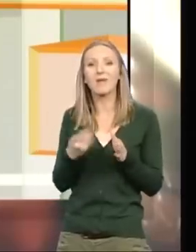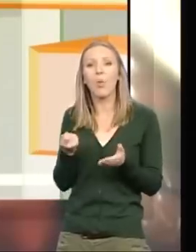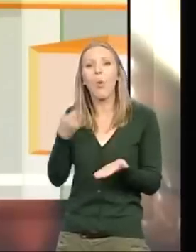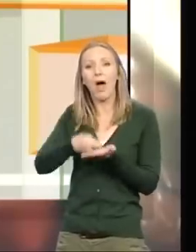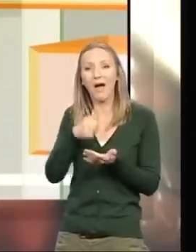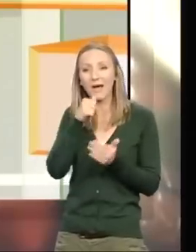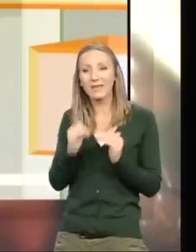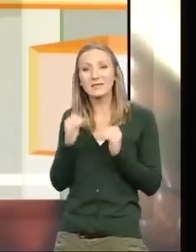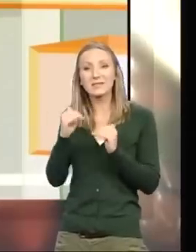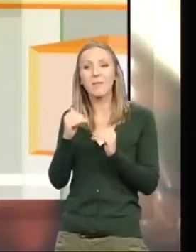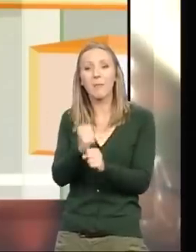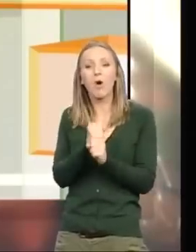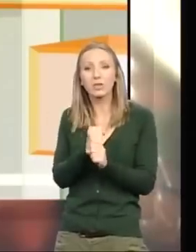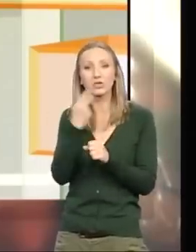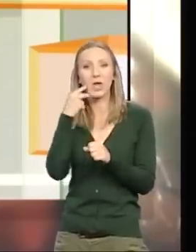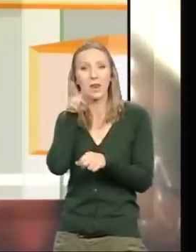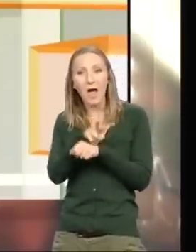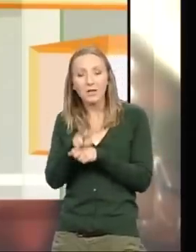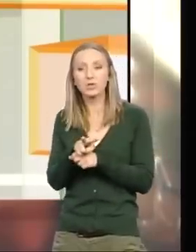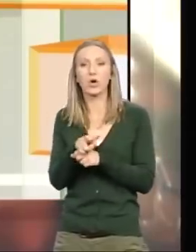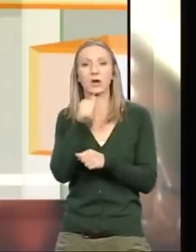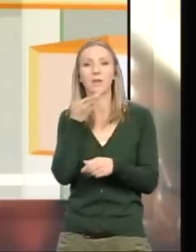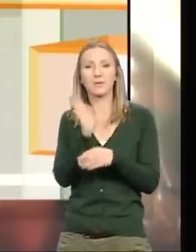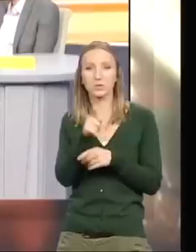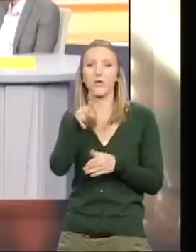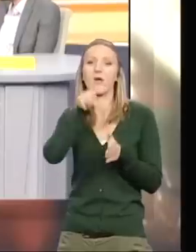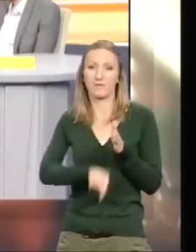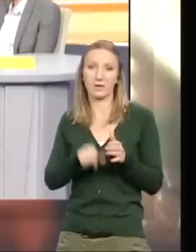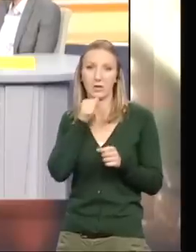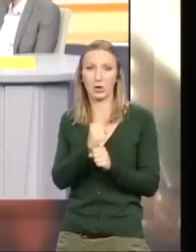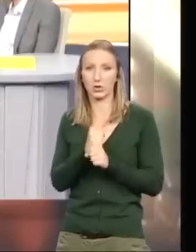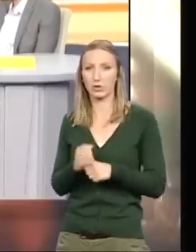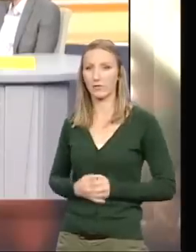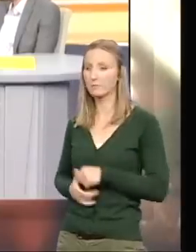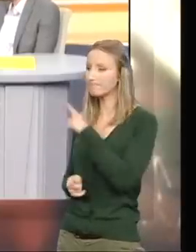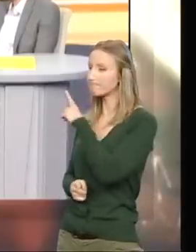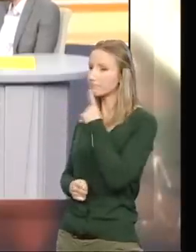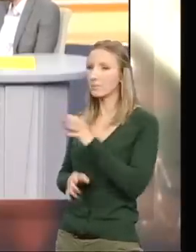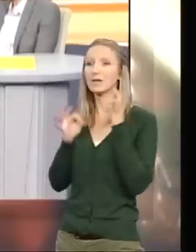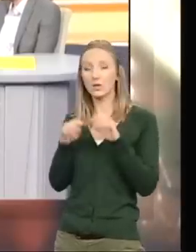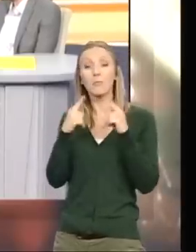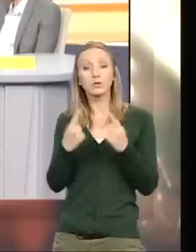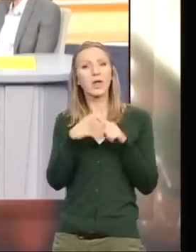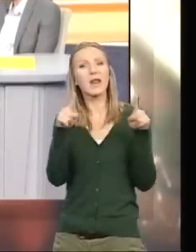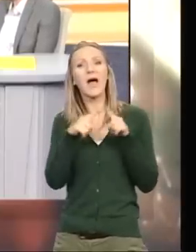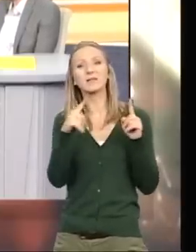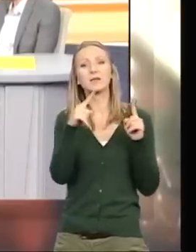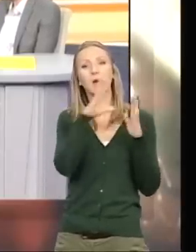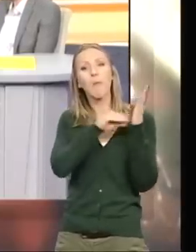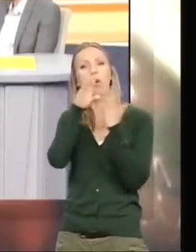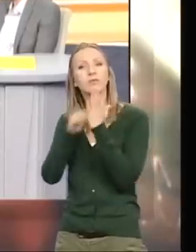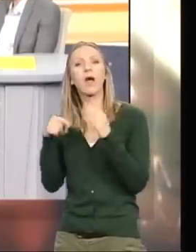podrške i prisustva i nadzora, to je jeftinije i održivije. Sigurno je da postojanje više modela će pomoći da i mi